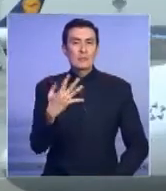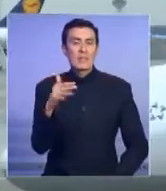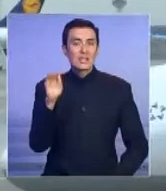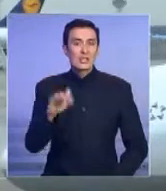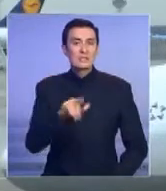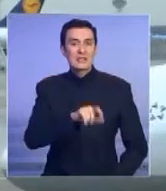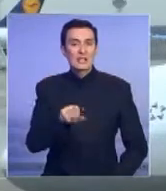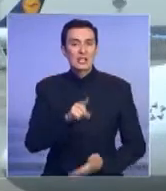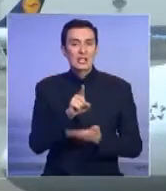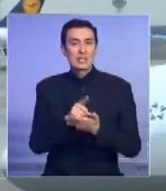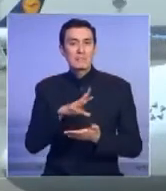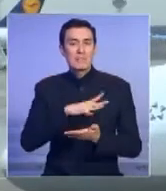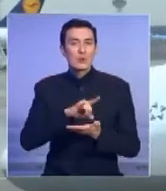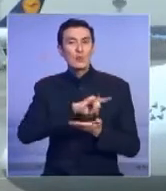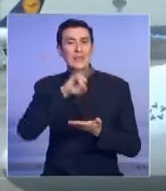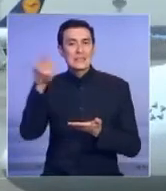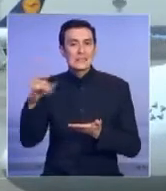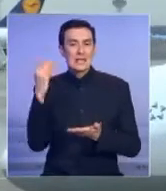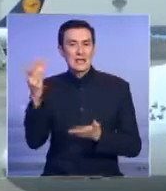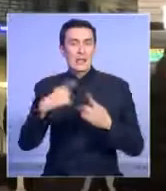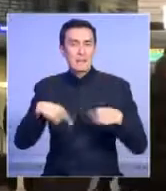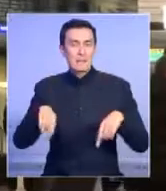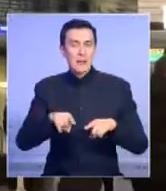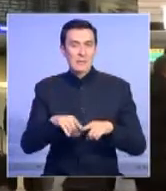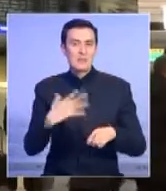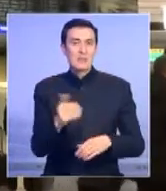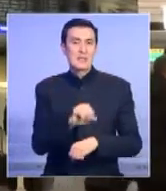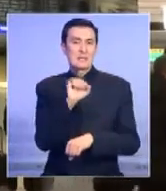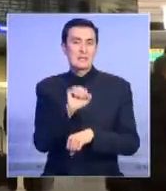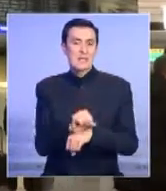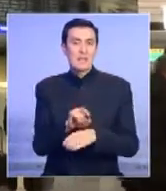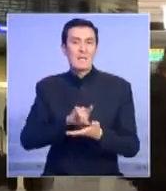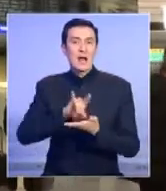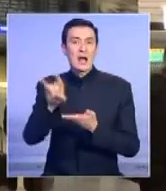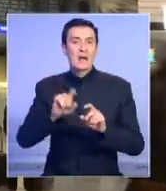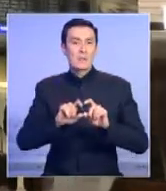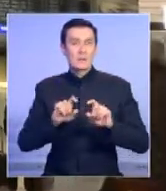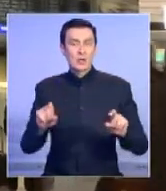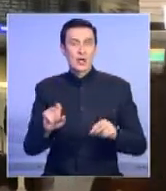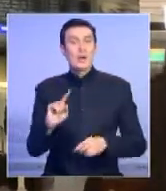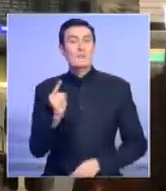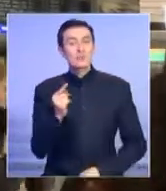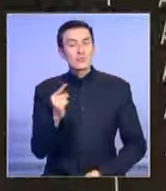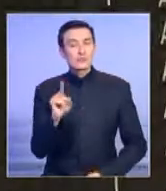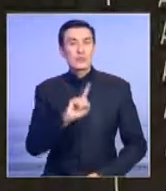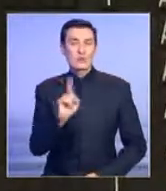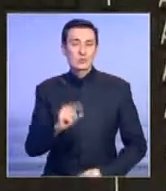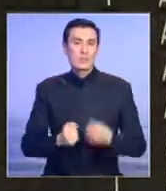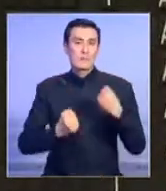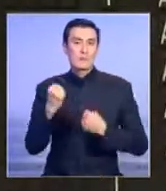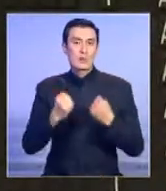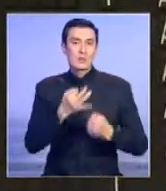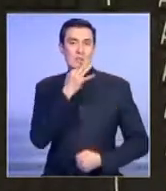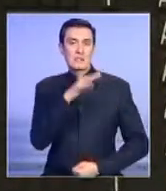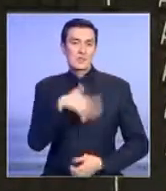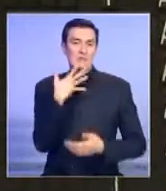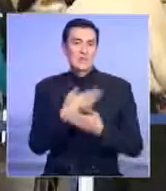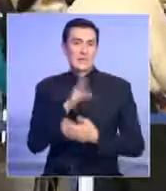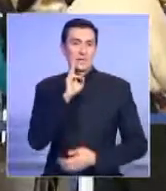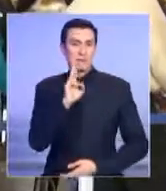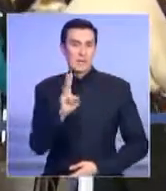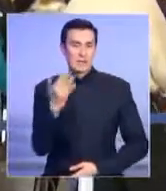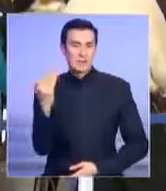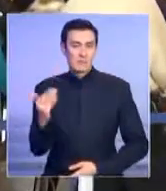которые должны были лететь самолетами авиаперевозчика застряли в аэропортах а все потому что пилоты недовольны своей зарплаты